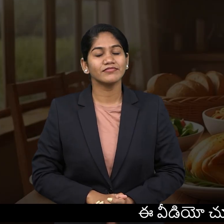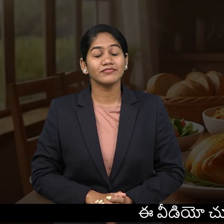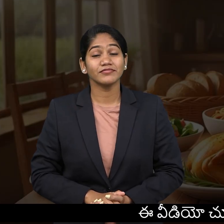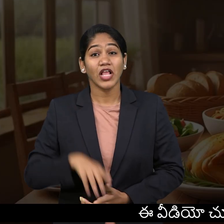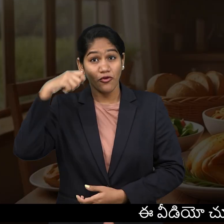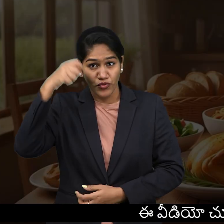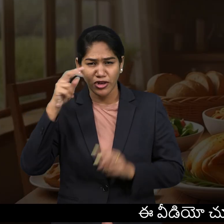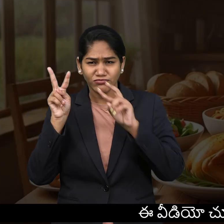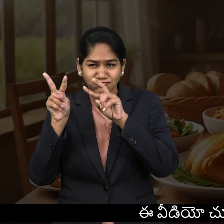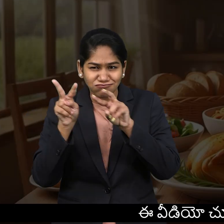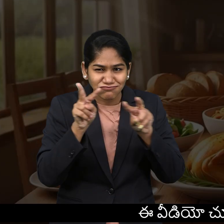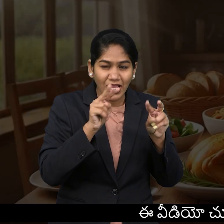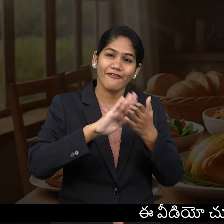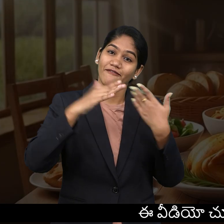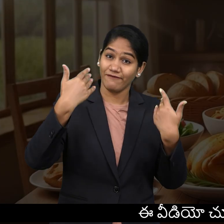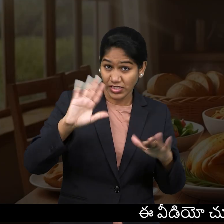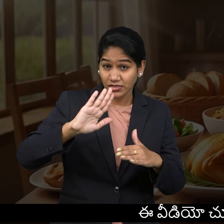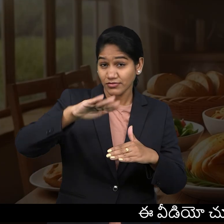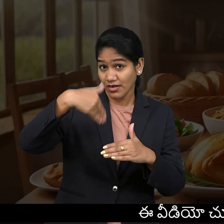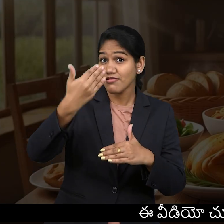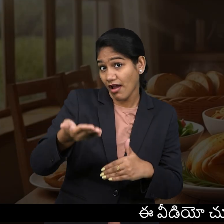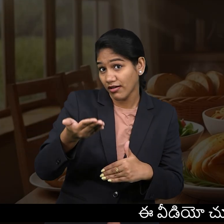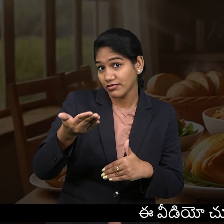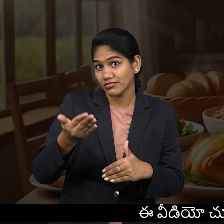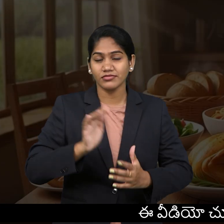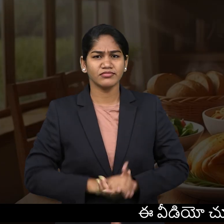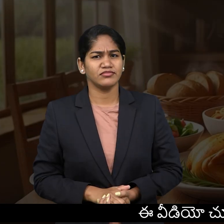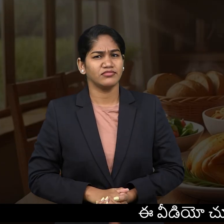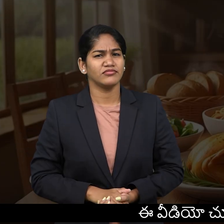ఈ వీడియో చూసిన తర్వాత మీరు మనం